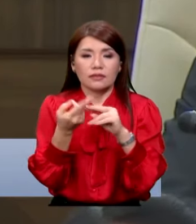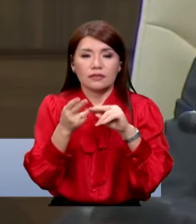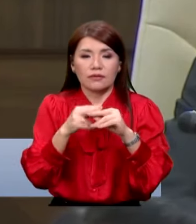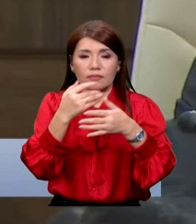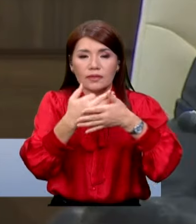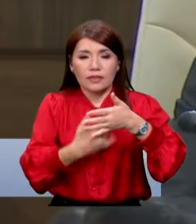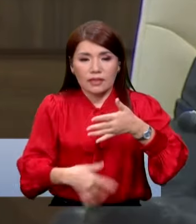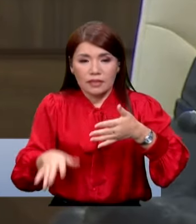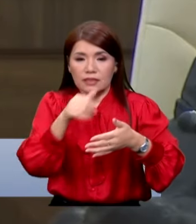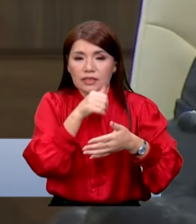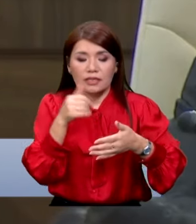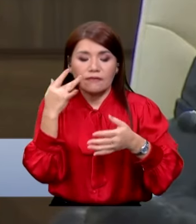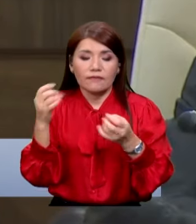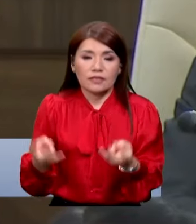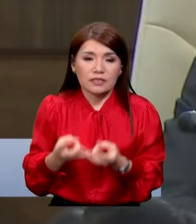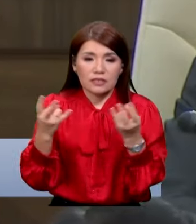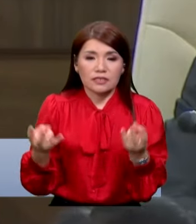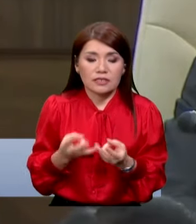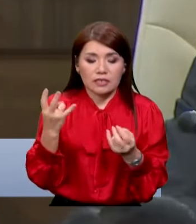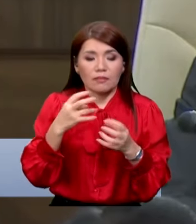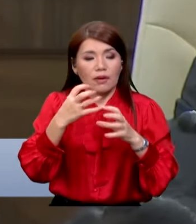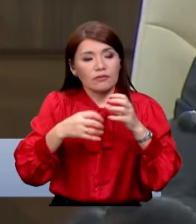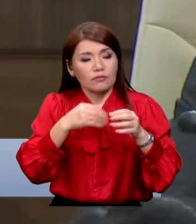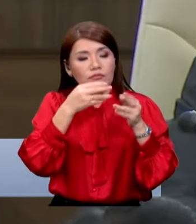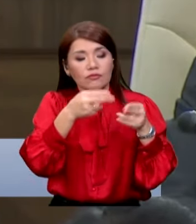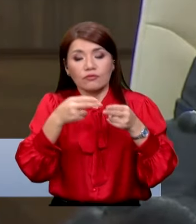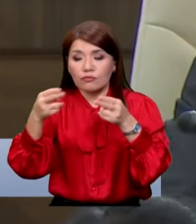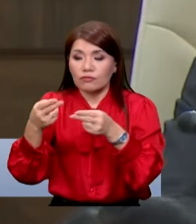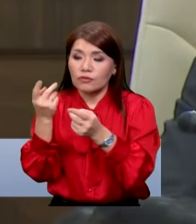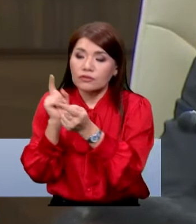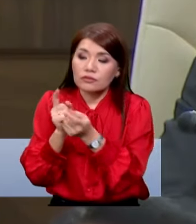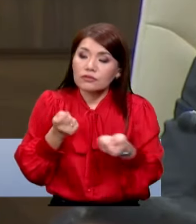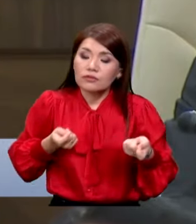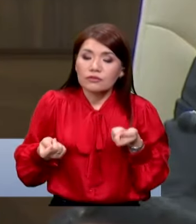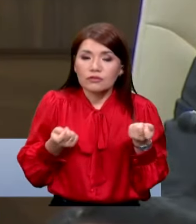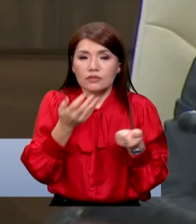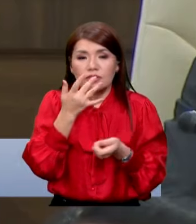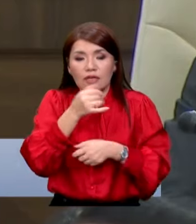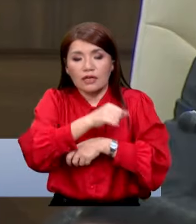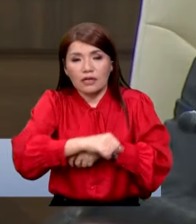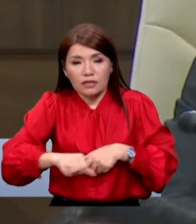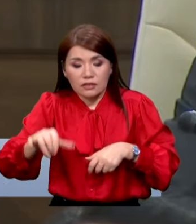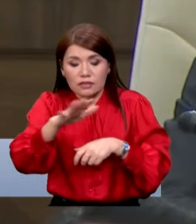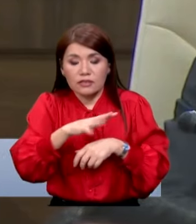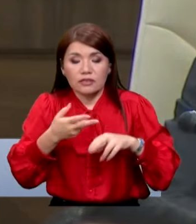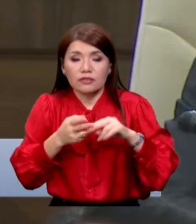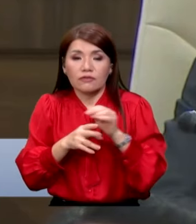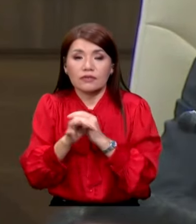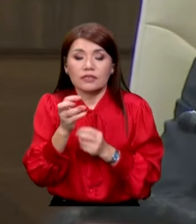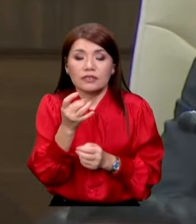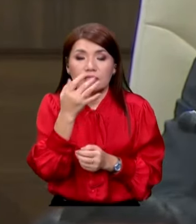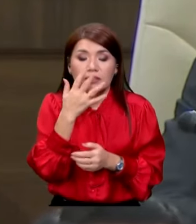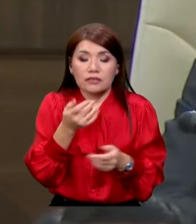Некоторые секретоносители разгуливают по всему миру, встречаются с руководителями зарубежных государств, иностранных